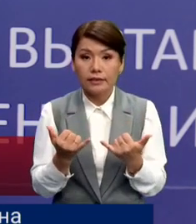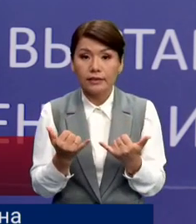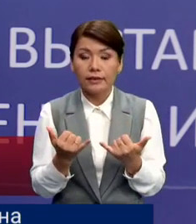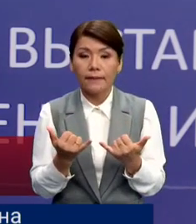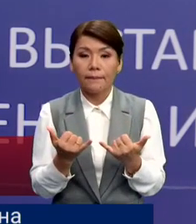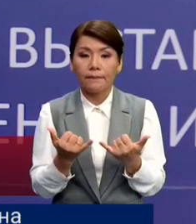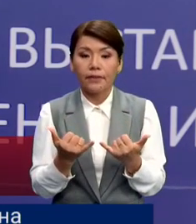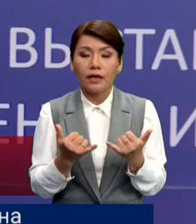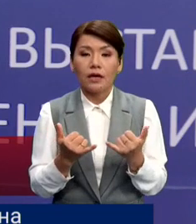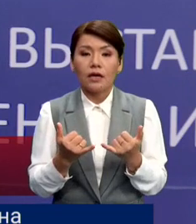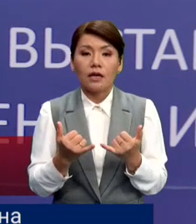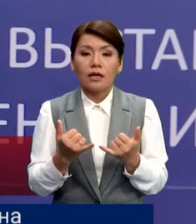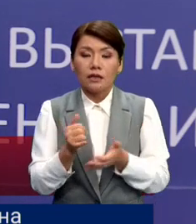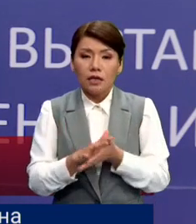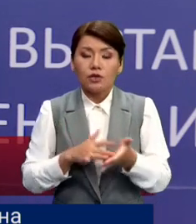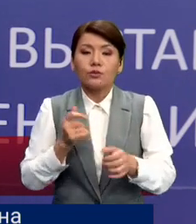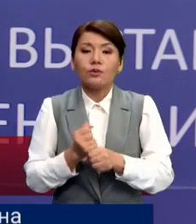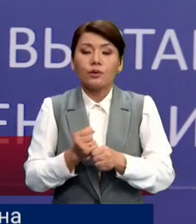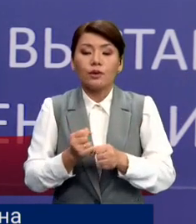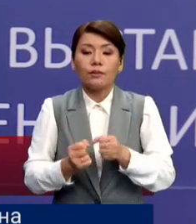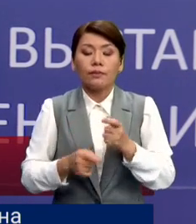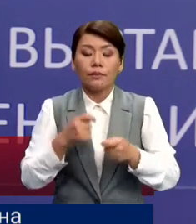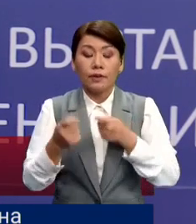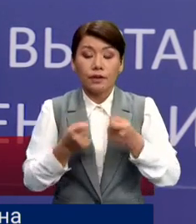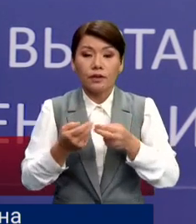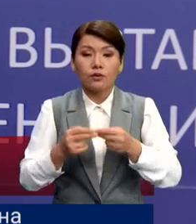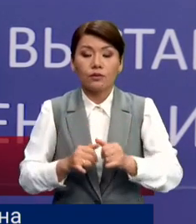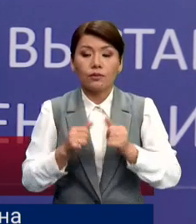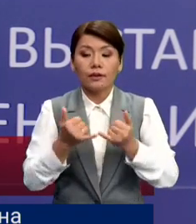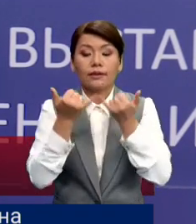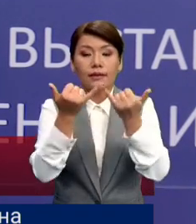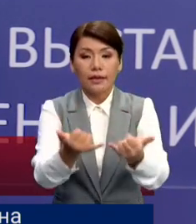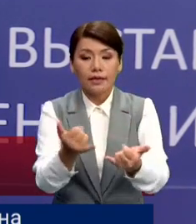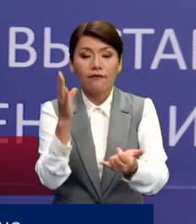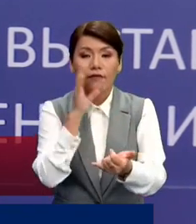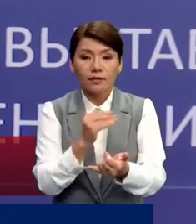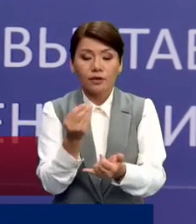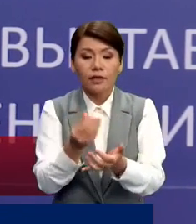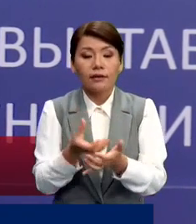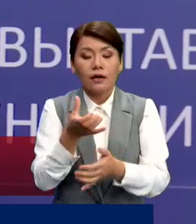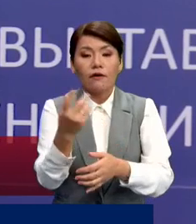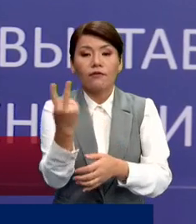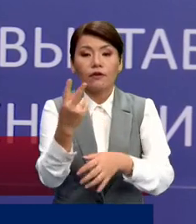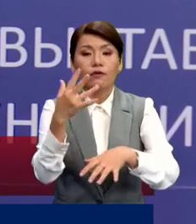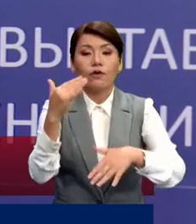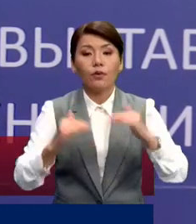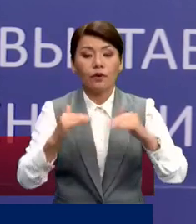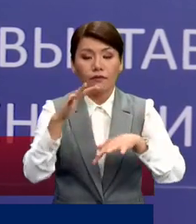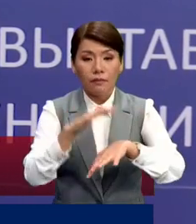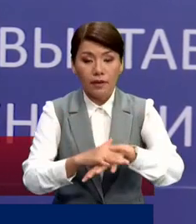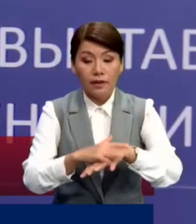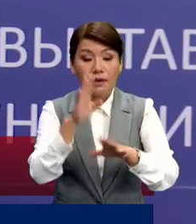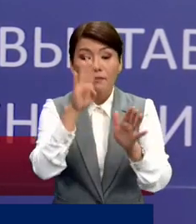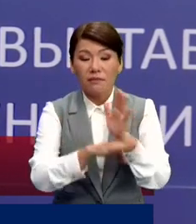Наша задача сейчас выработать систему, чтобы мы могли дать возможность финансировать, привлечь